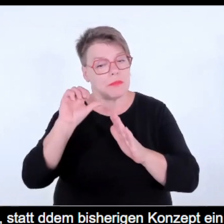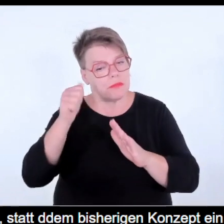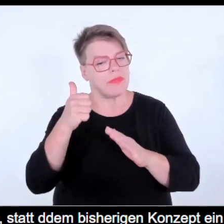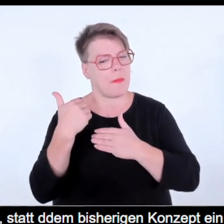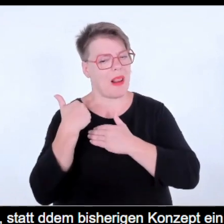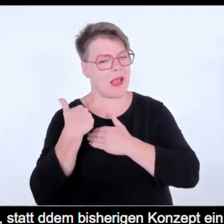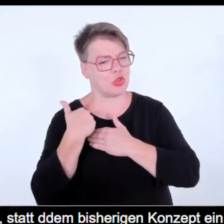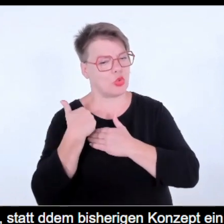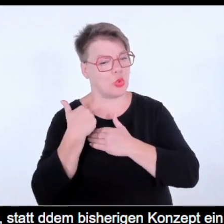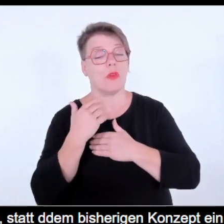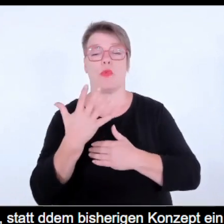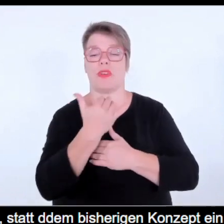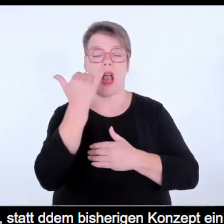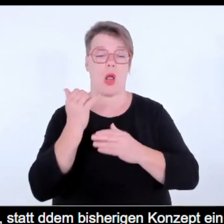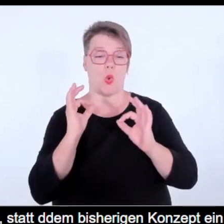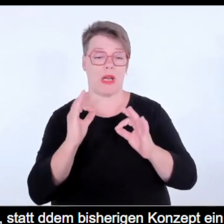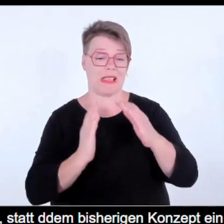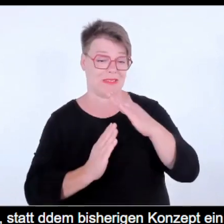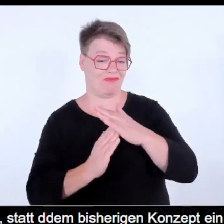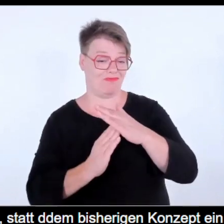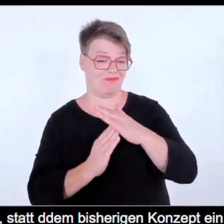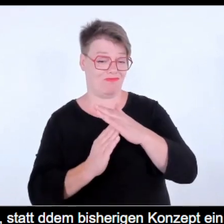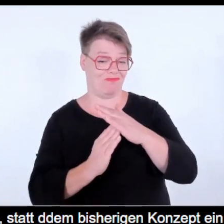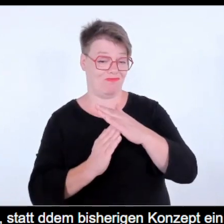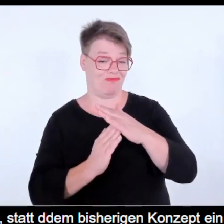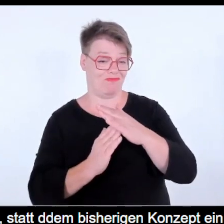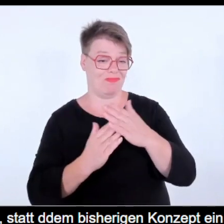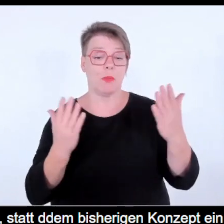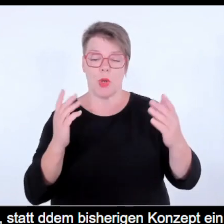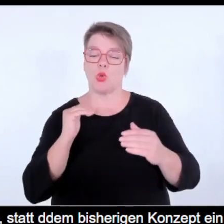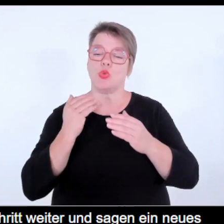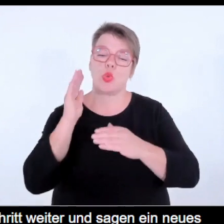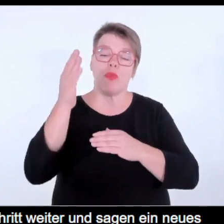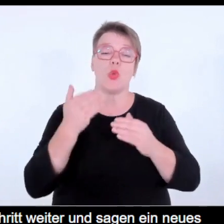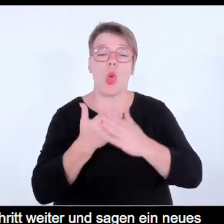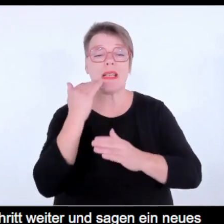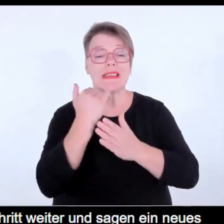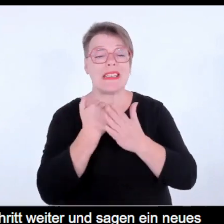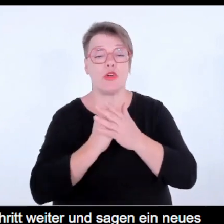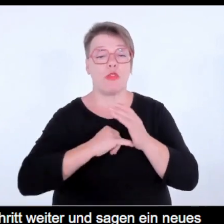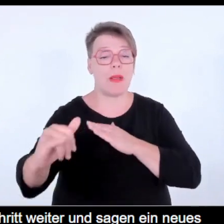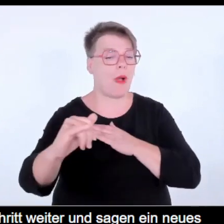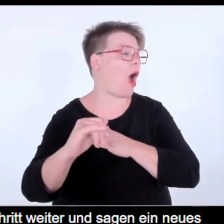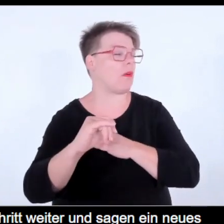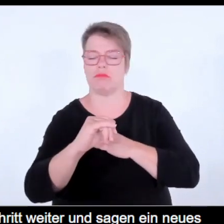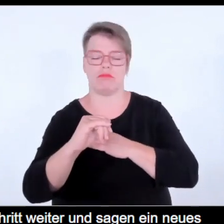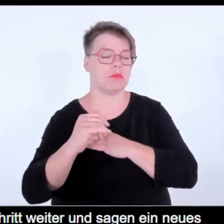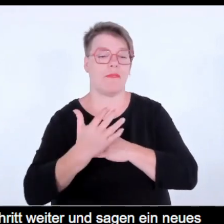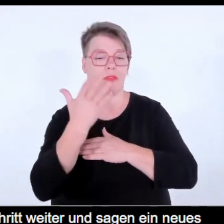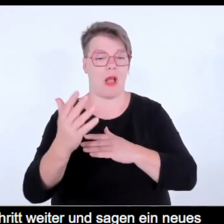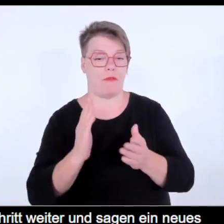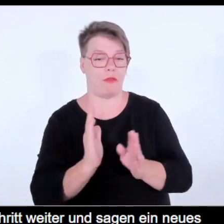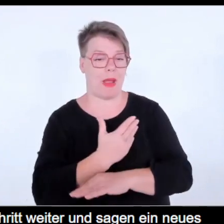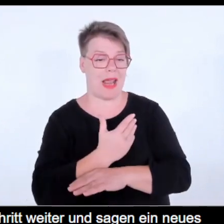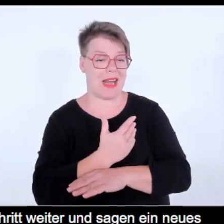mit vielen gesellschaftlichen Gruppen und der Wirtschaft machen wollen, wo es darum geht, inhaltliche Beschränkungen abzubauen. Beispielsweise im